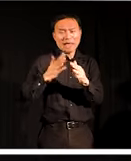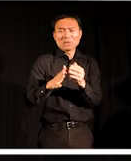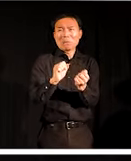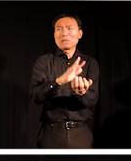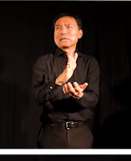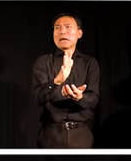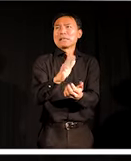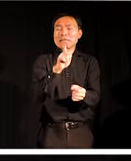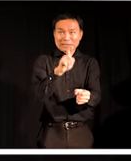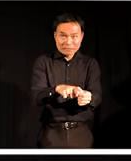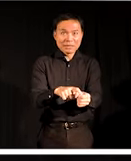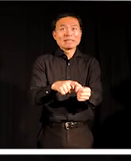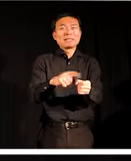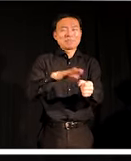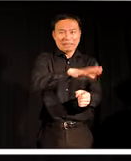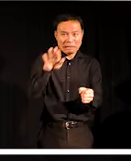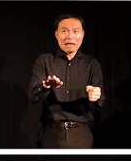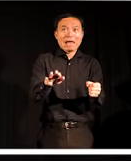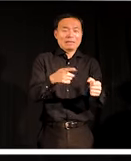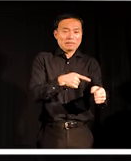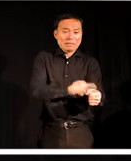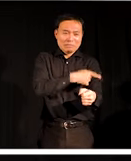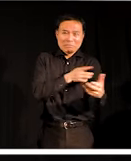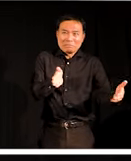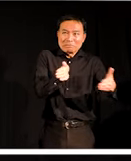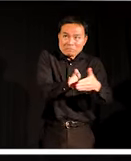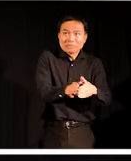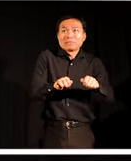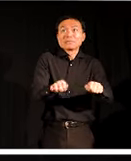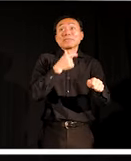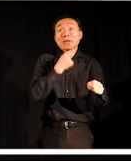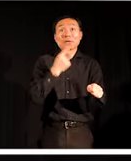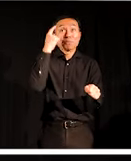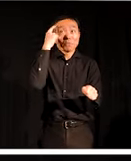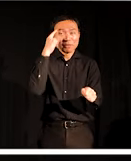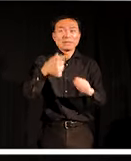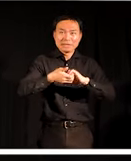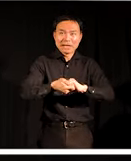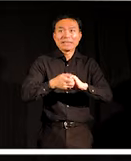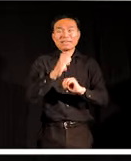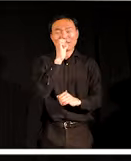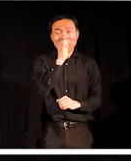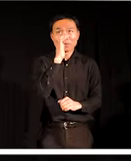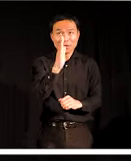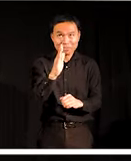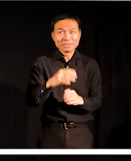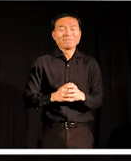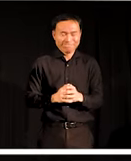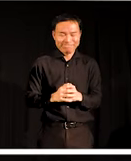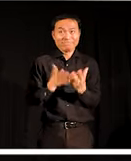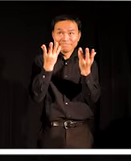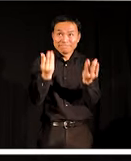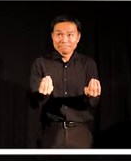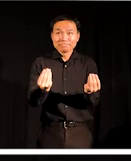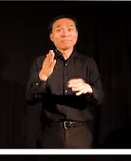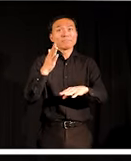みんなで声をあげてえ行動していきたいきたいと思います是非よろしくお願いしますえご清聴ありがとうござい